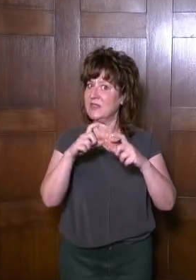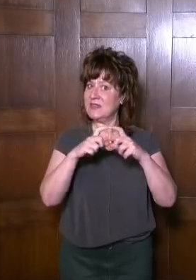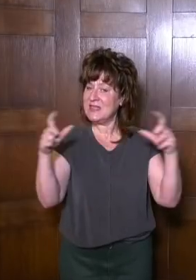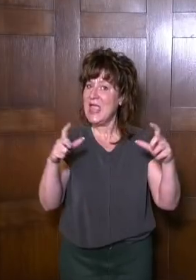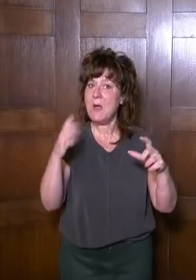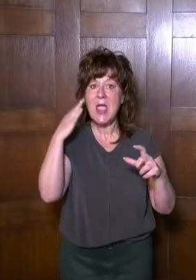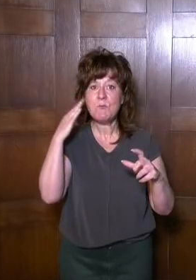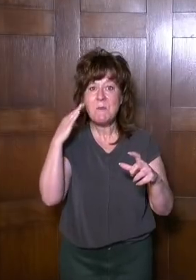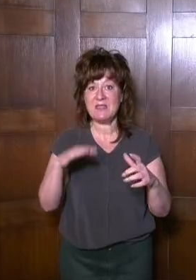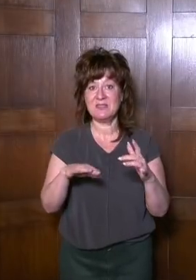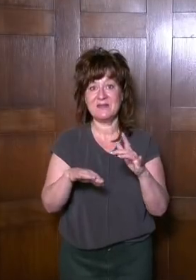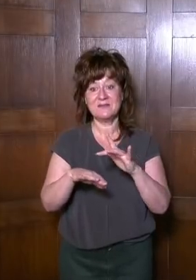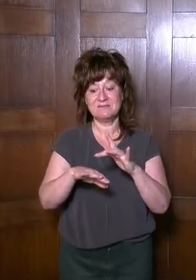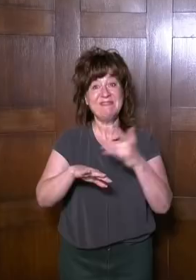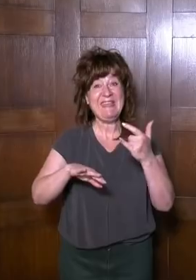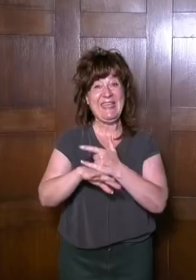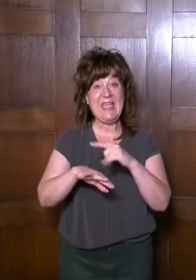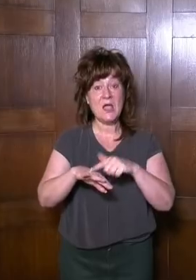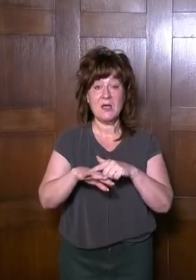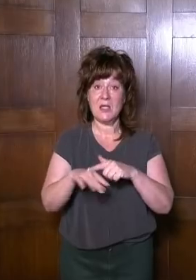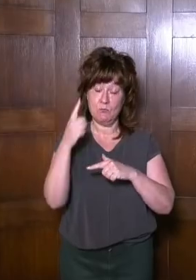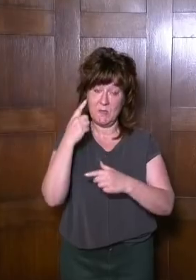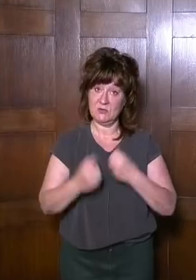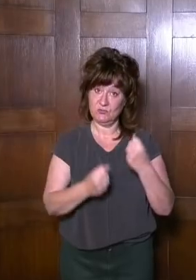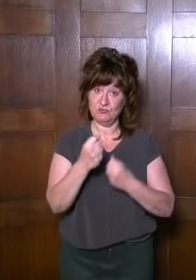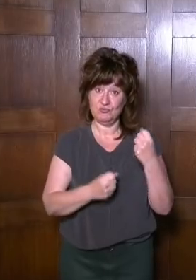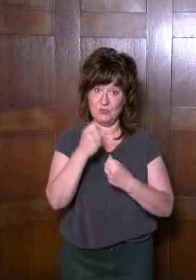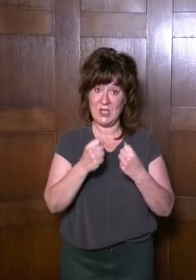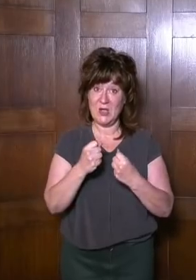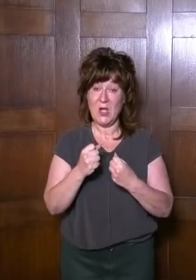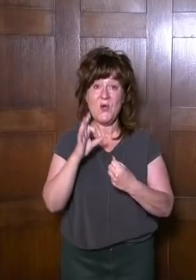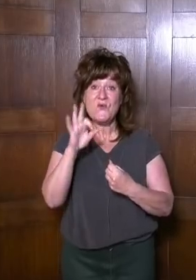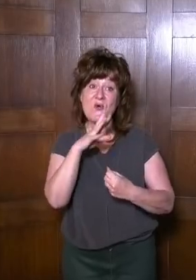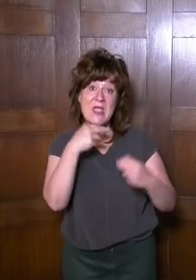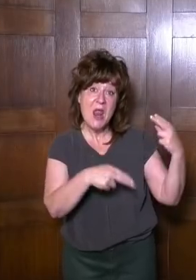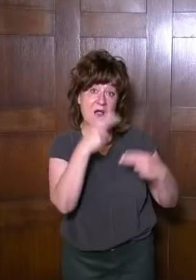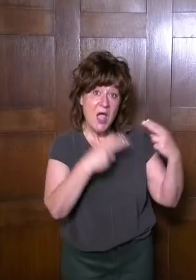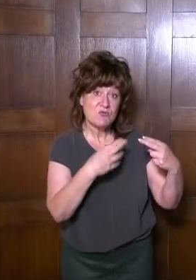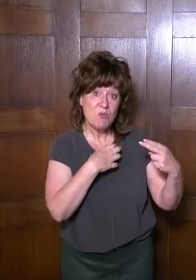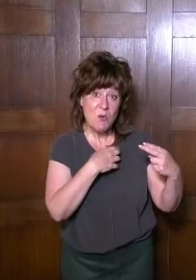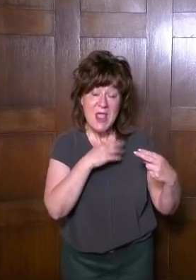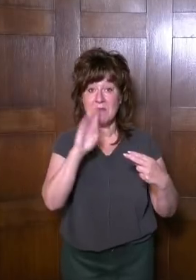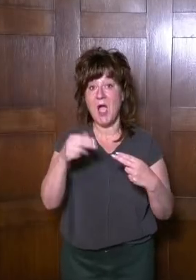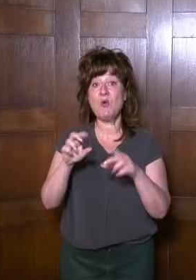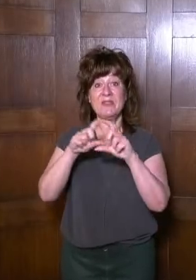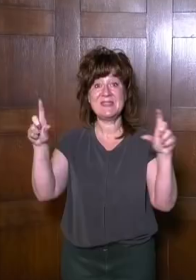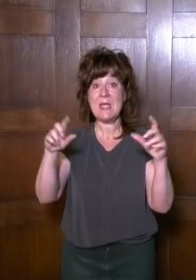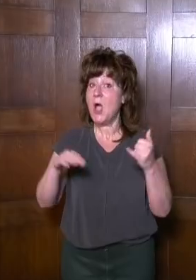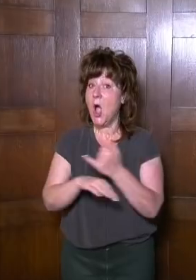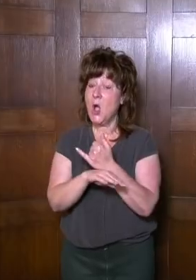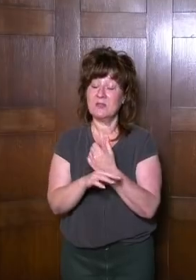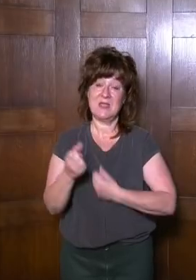Trauringe, im Moment gerade ganz schwierig für viele Gastronomen, für mich genauso, also das Thema Hochzeit ganz